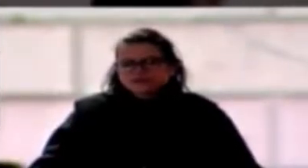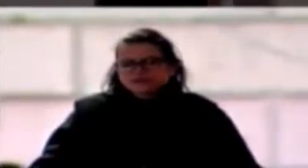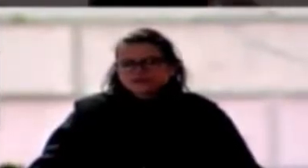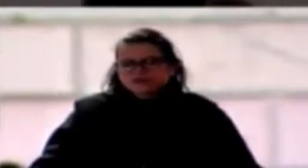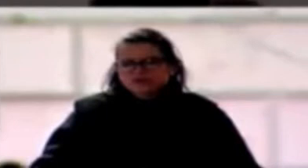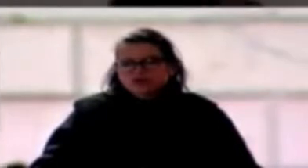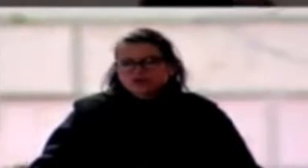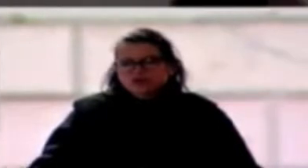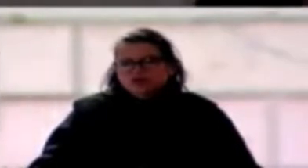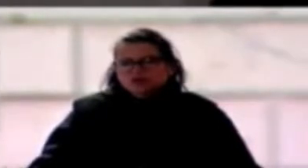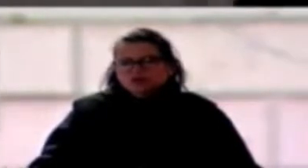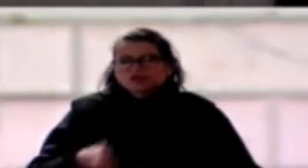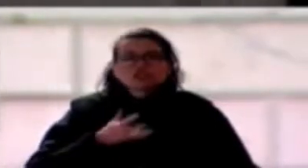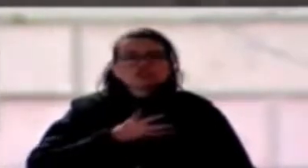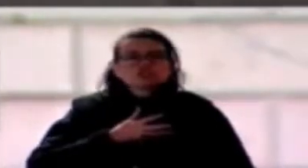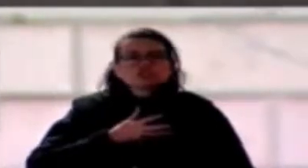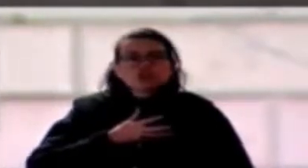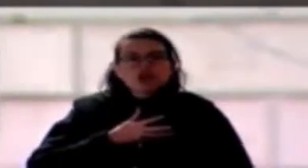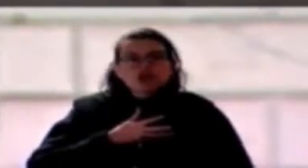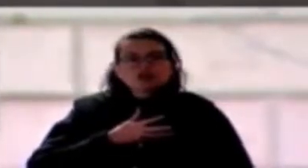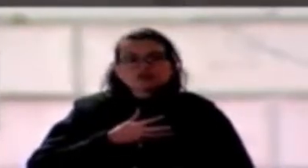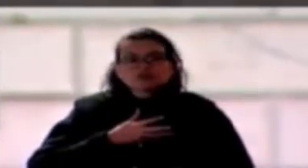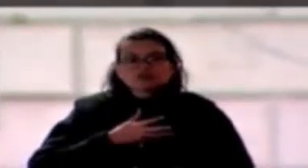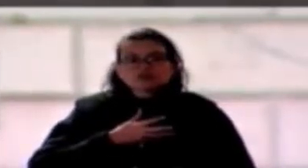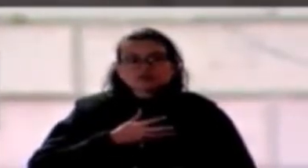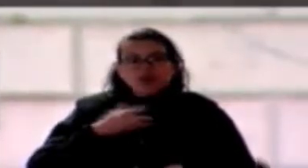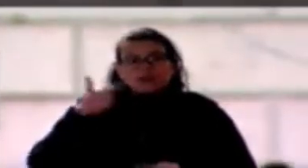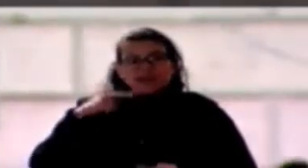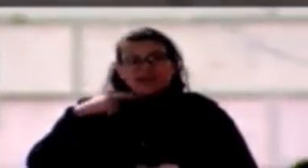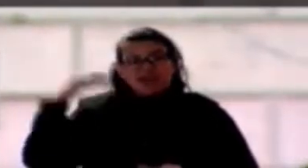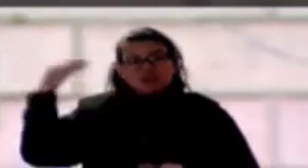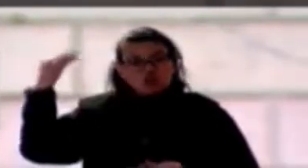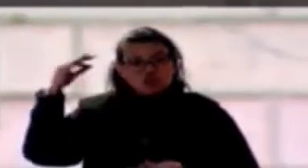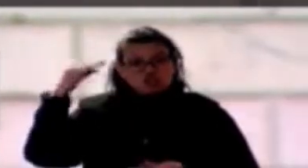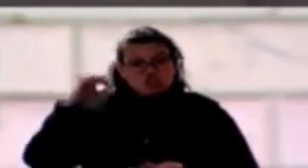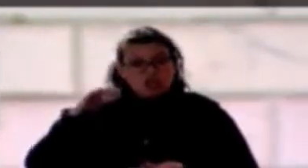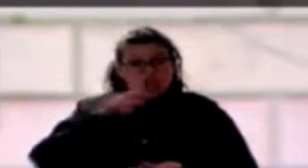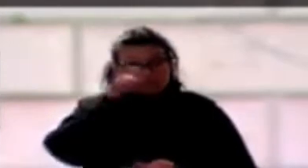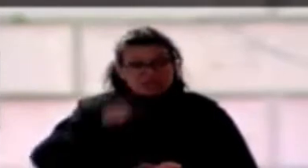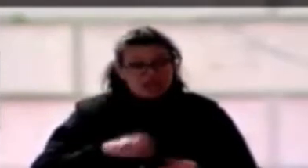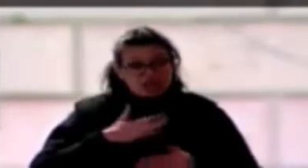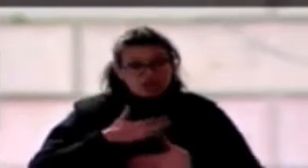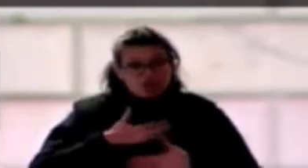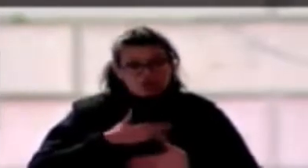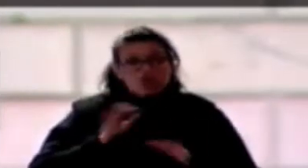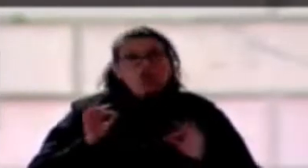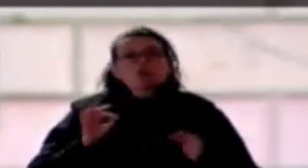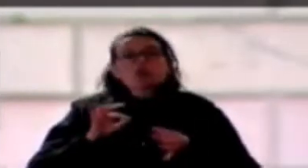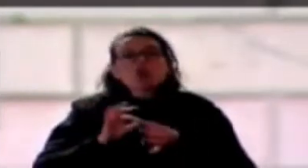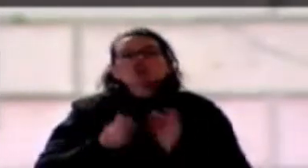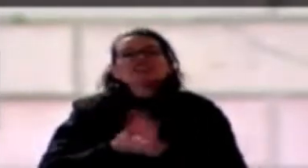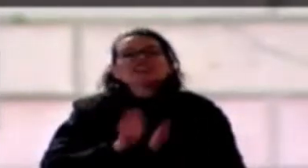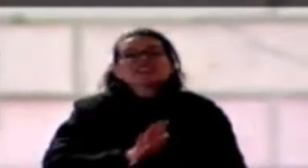lettere di fuoco quello che è il peccato originale del nostro Paese. Quella trattativa che ancora continuano a